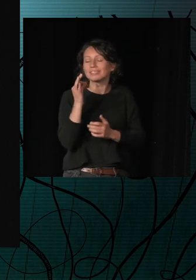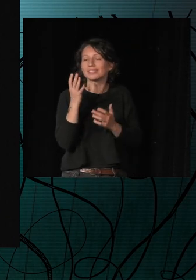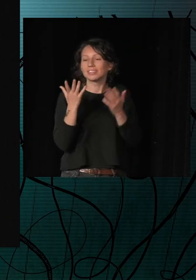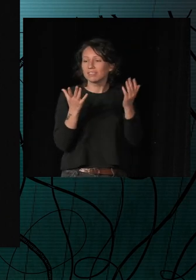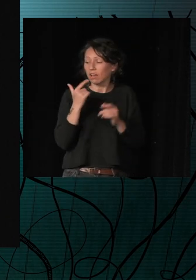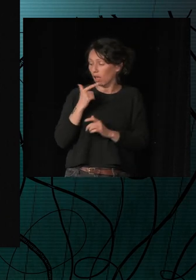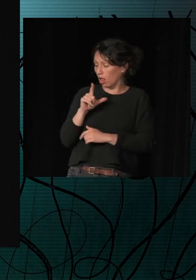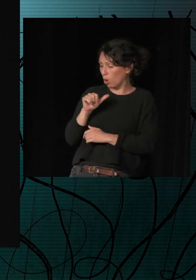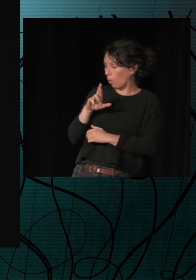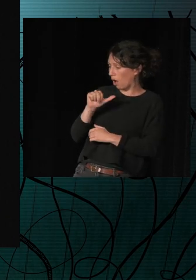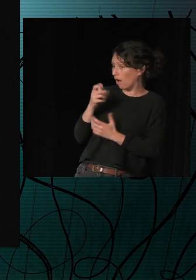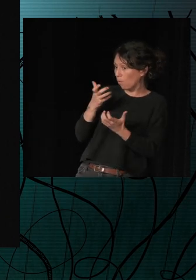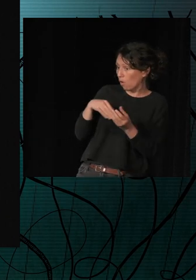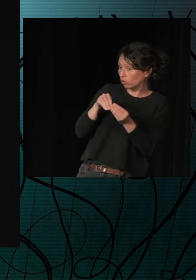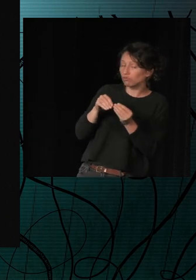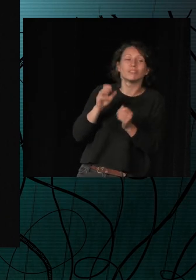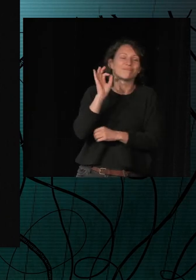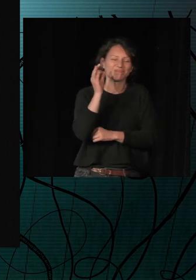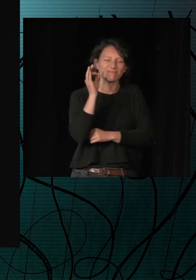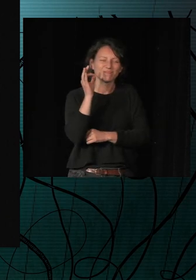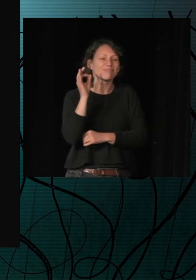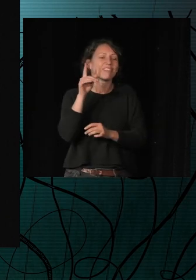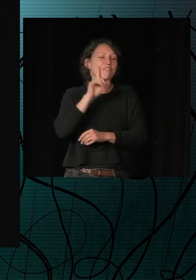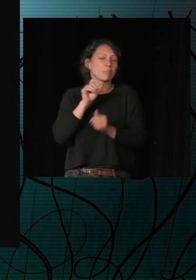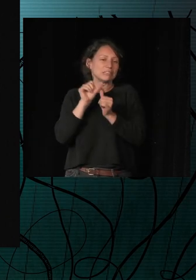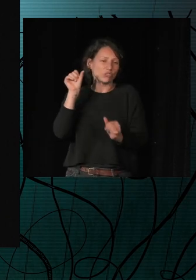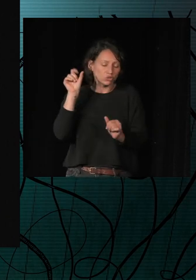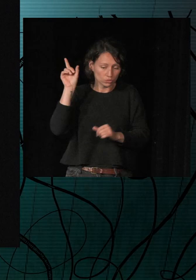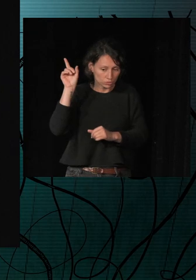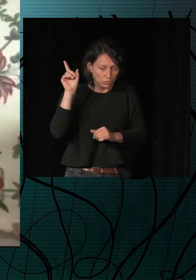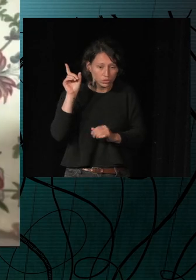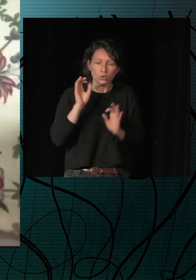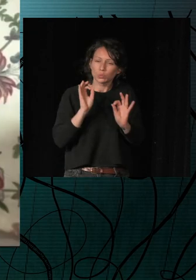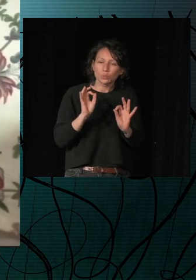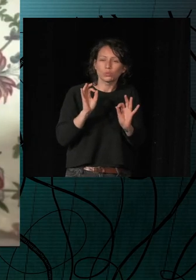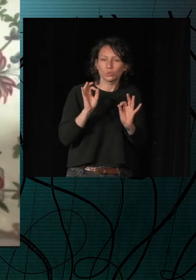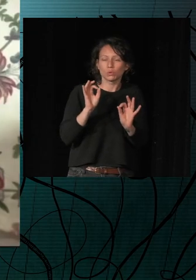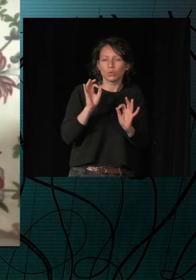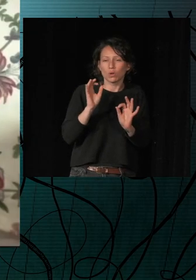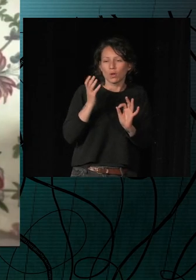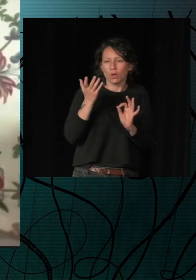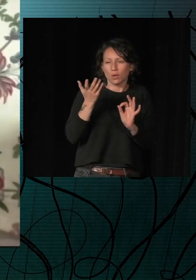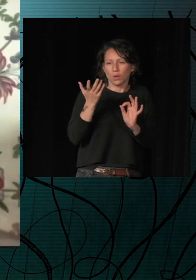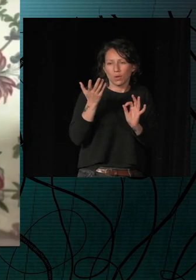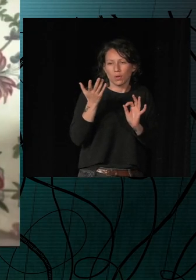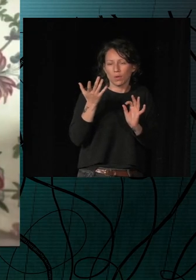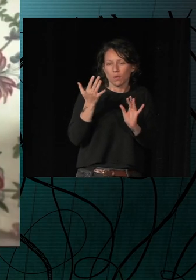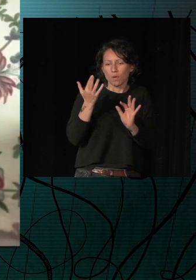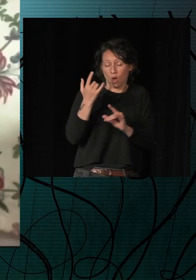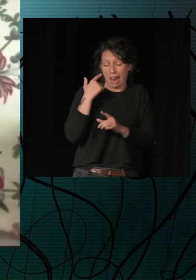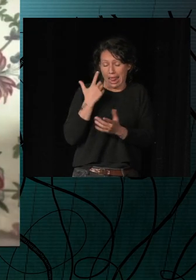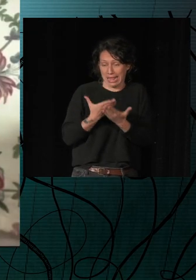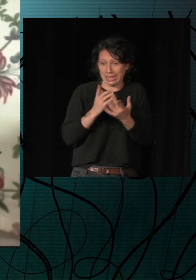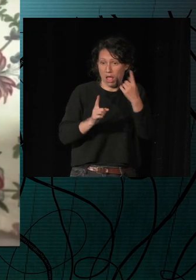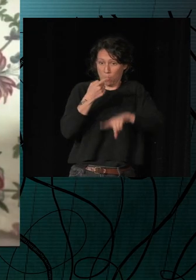Laura tu ouais j'ai juste un truc parce qu'en fait je pense qu'on est en train de dire un truc qui qui est hyper important c'est non seulement c'est